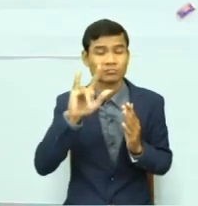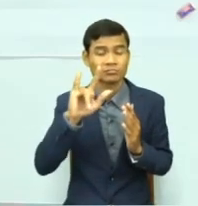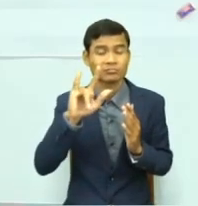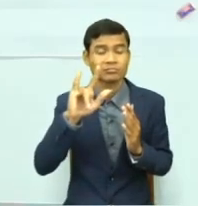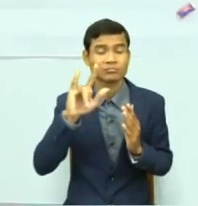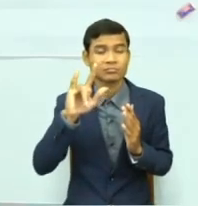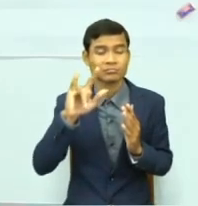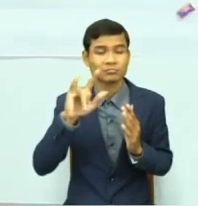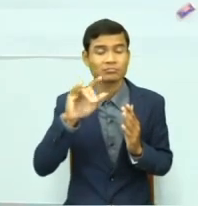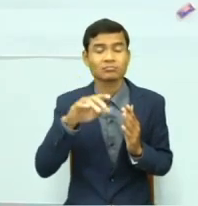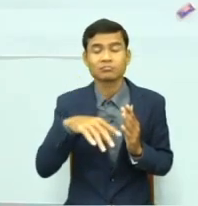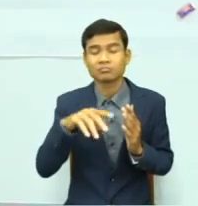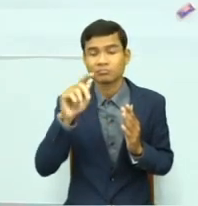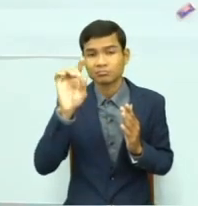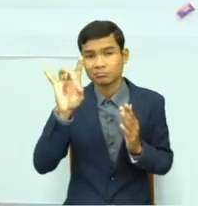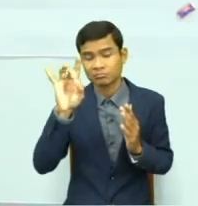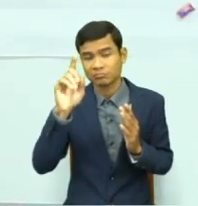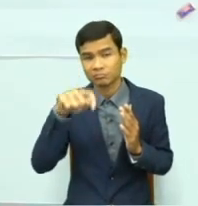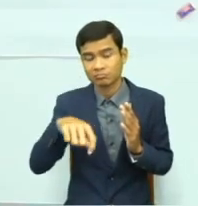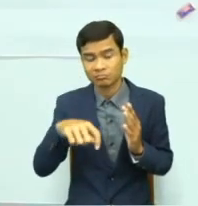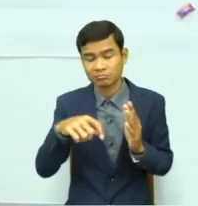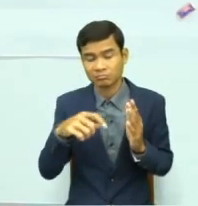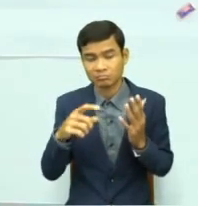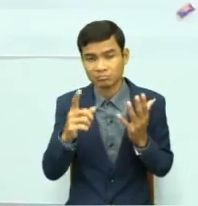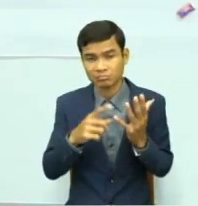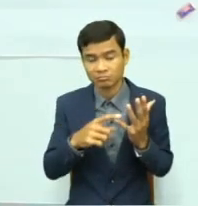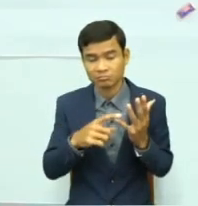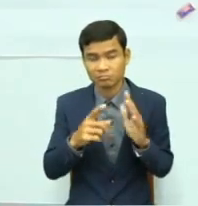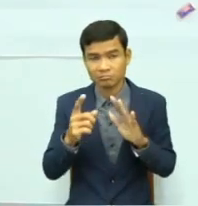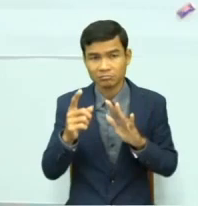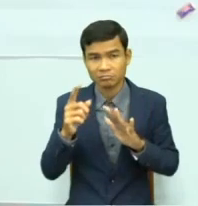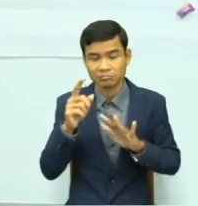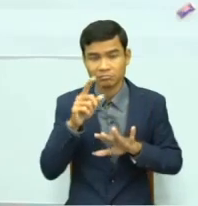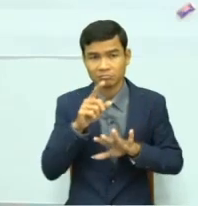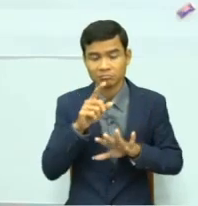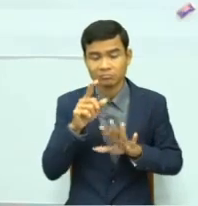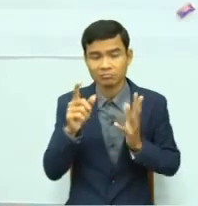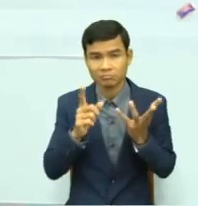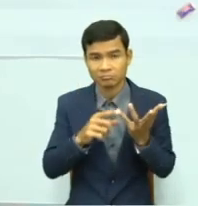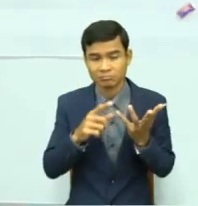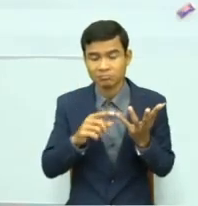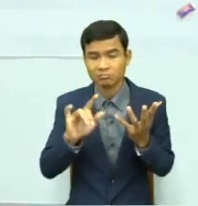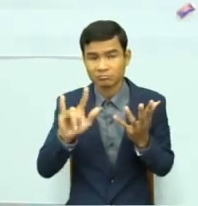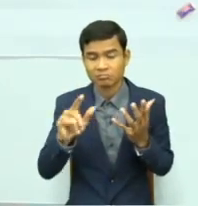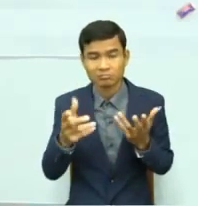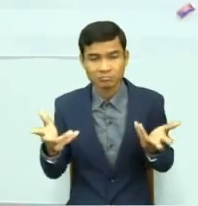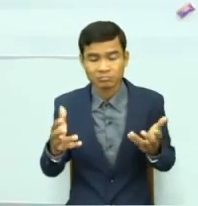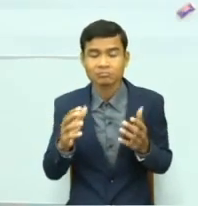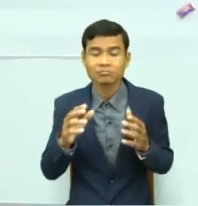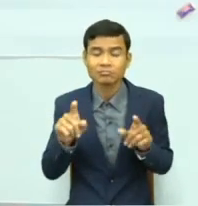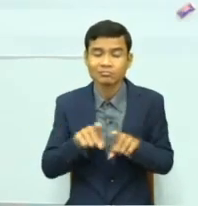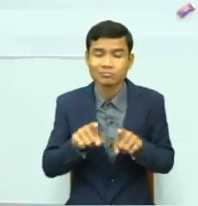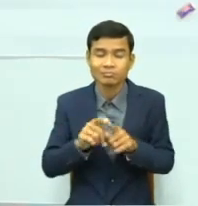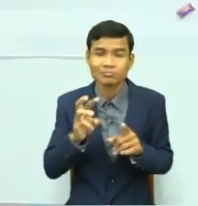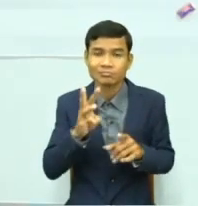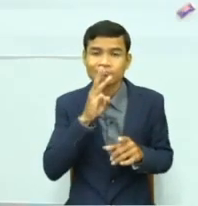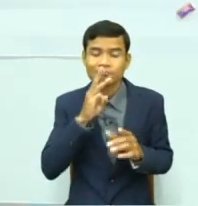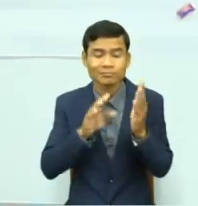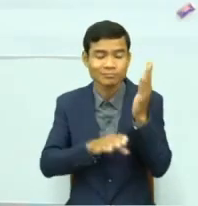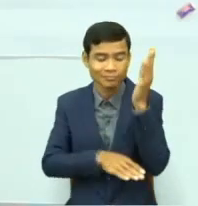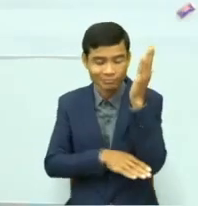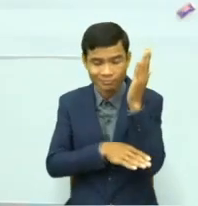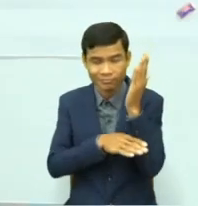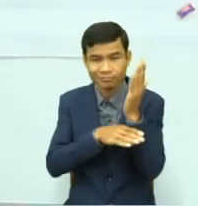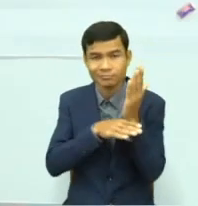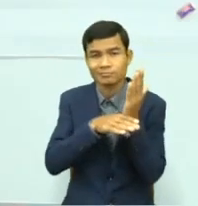như này thà mất dọc bởi lòng bình đò một trắng tại mà đón nà con như này thà mất tớ con chà